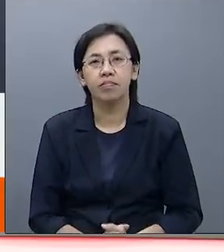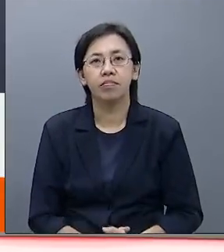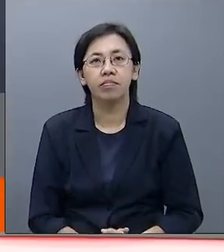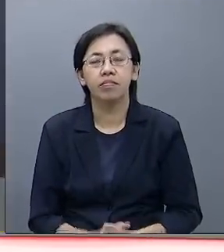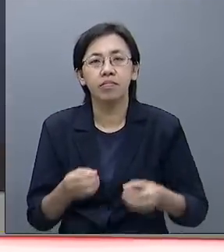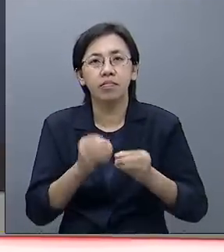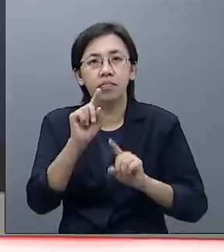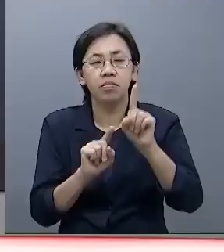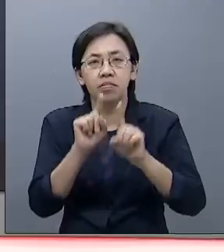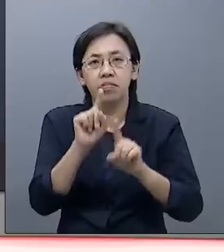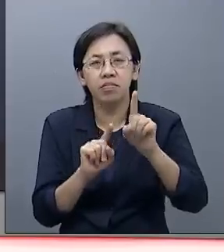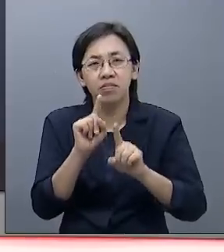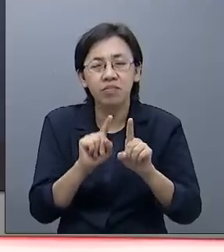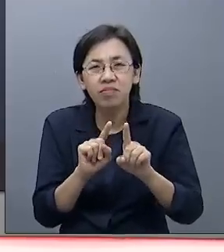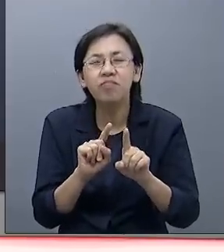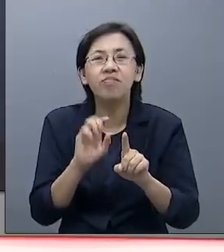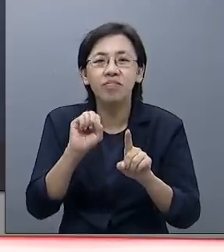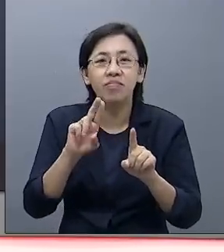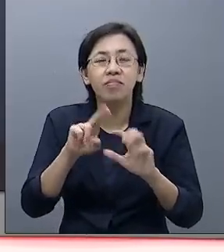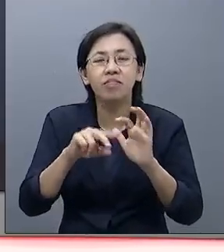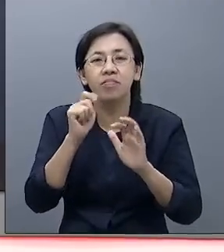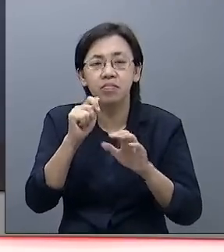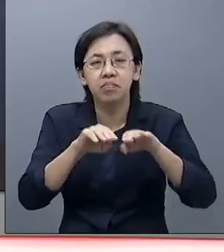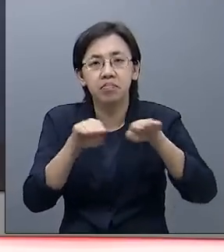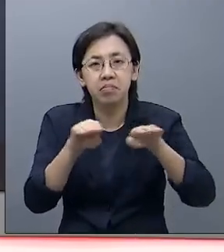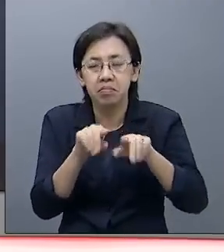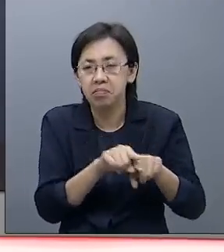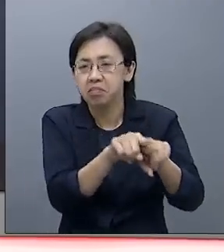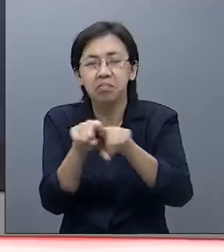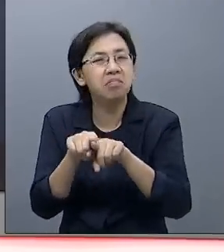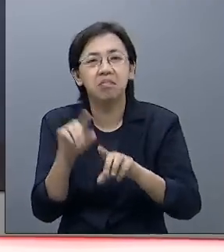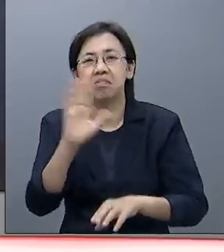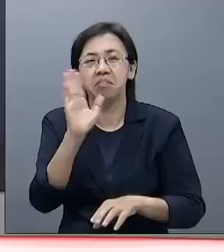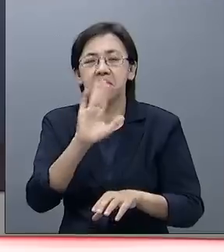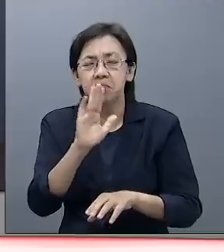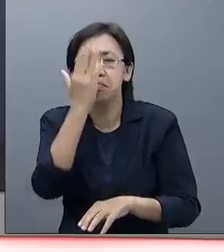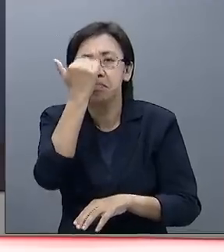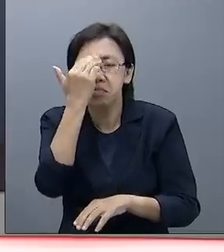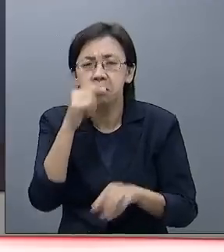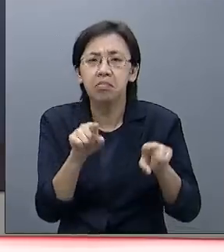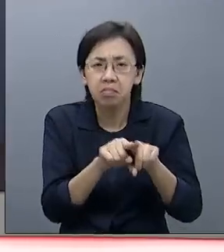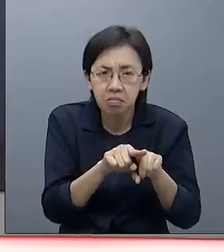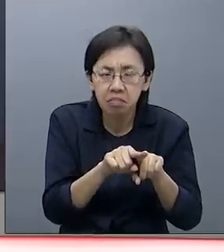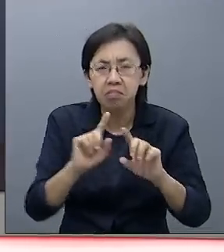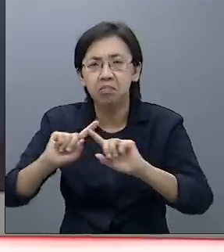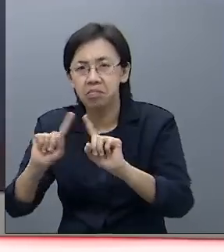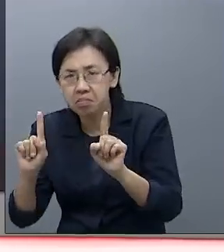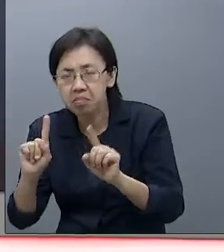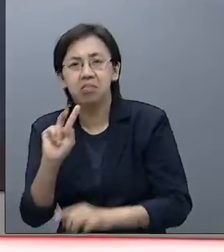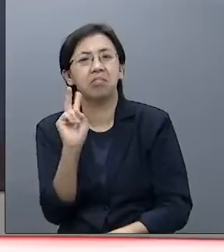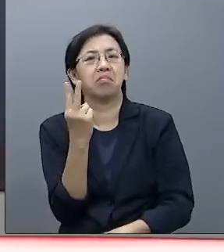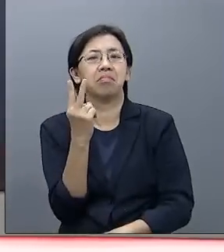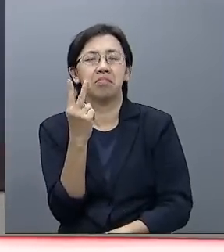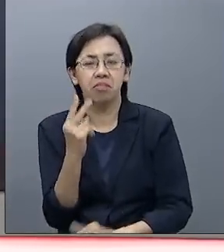ถือหุ้นสื่อไม่สามารถใช้เป็นบรรทัดฐานได้กันทั้งหมดนะคะเพราะมีความเหมือนก็ย่อมมีความต่างกันอยู่ด้ว